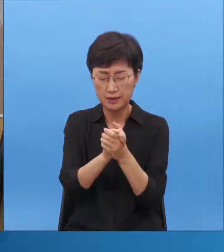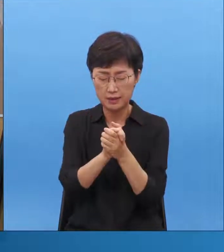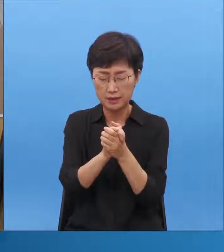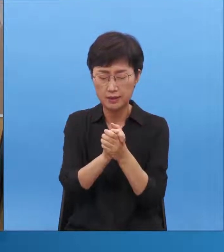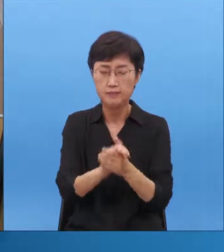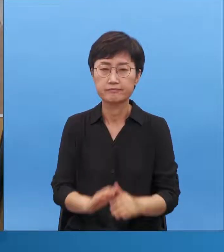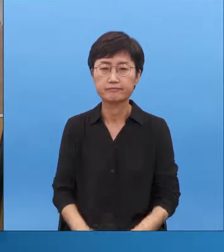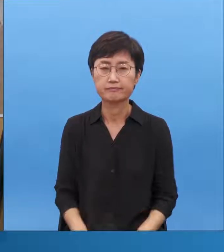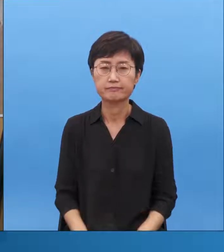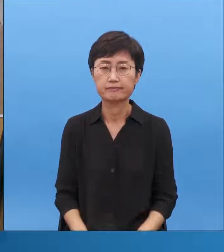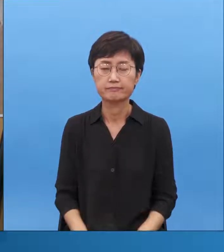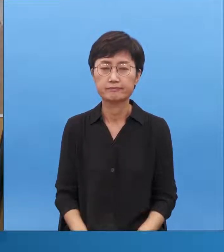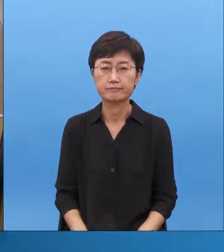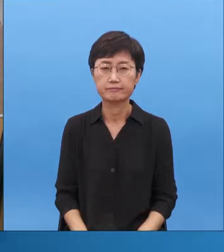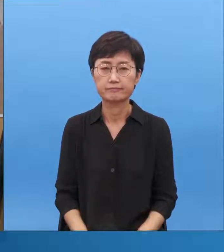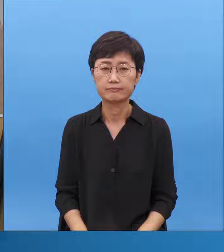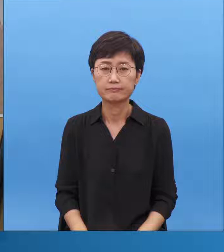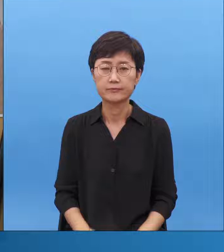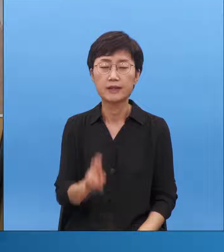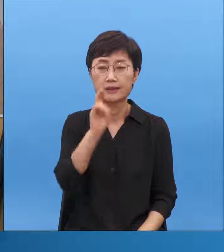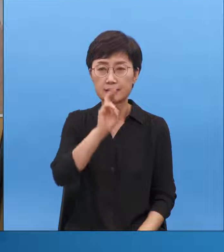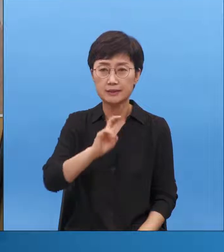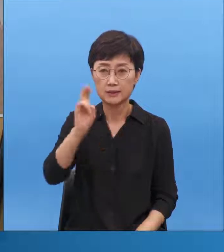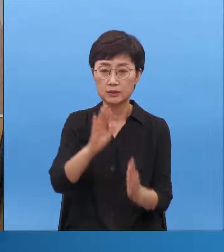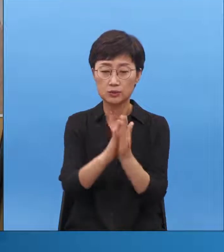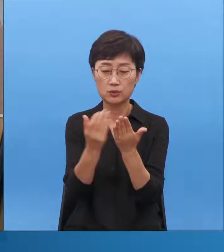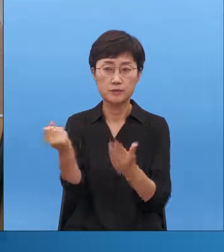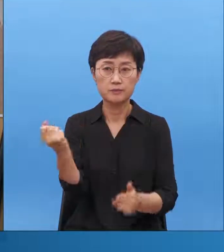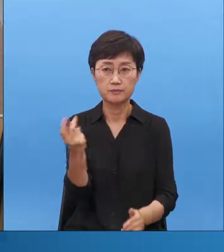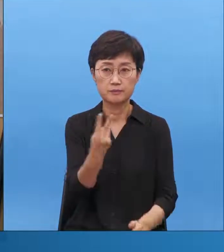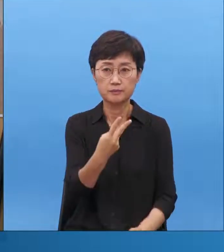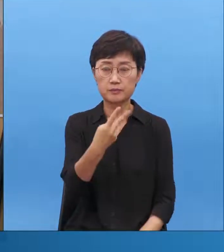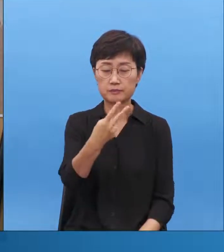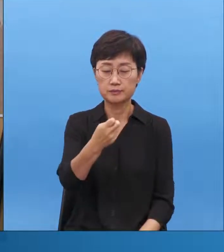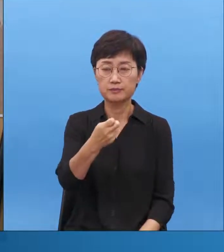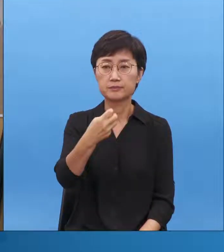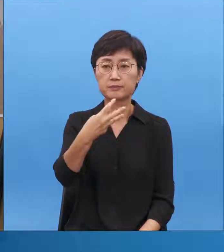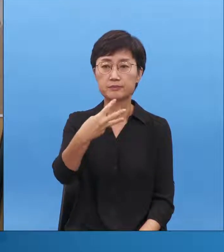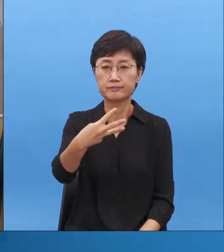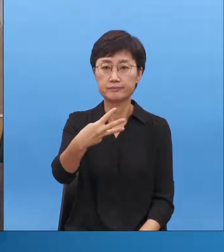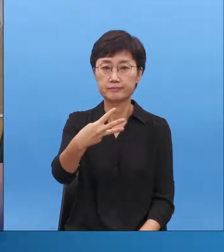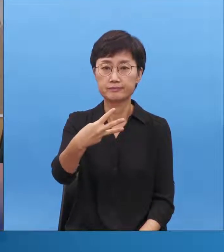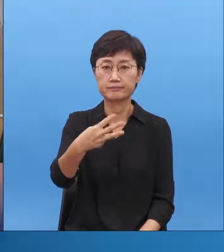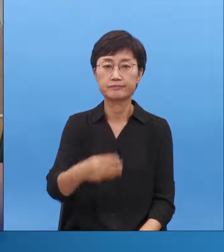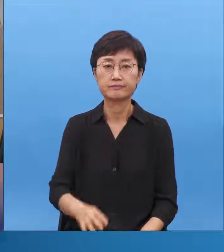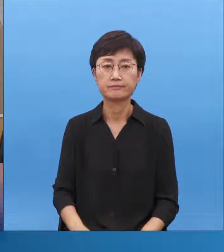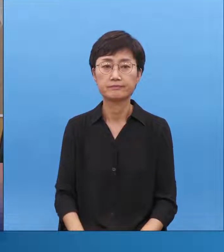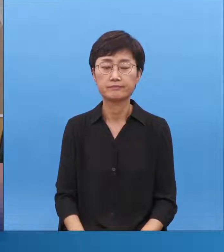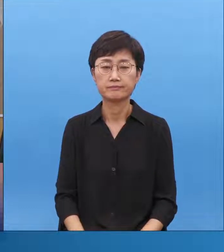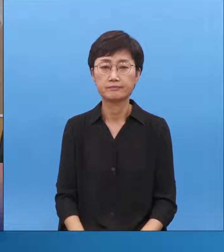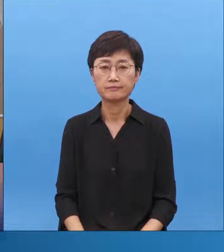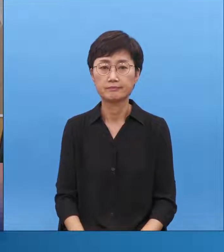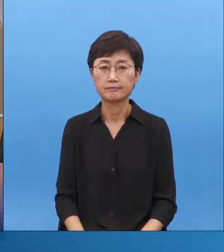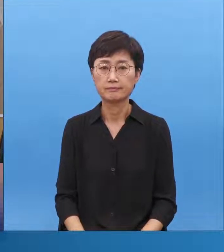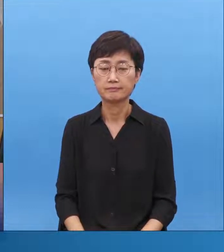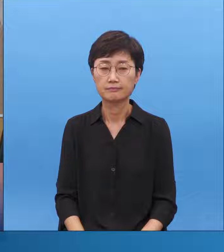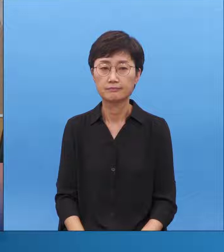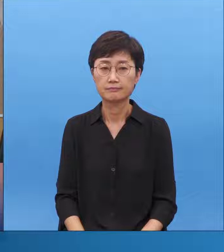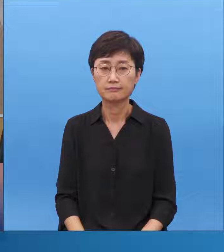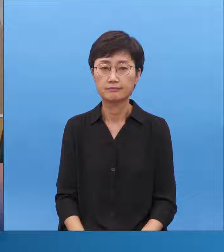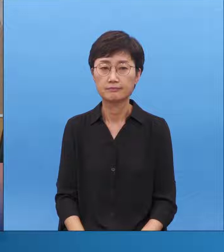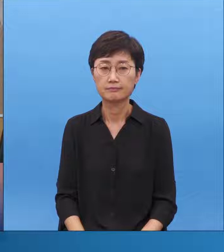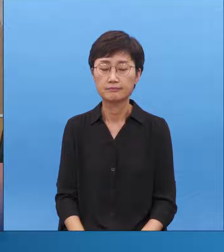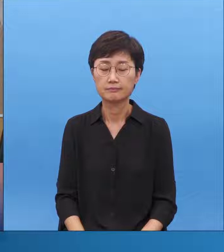Amen. 다 함께 찬송가 23장 찬양해 드리겠습니다. Let us all sing praise, hymn number 23.